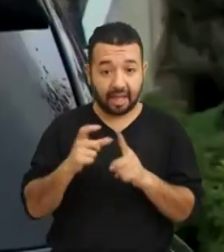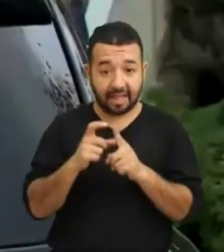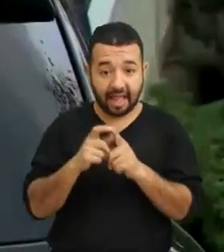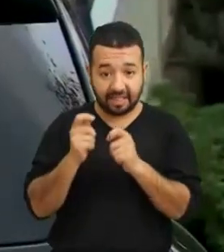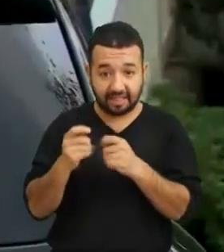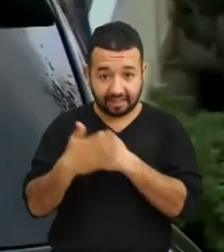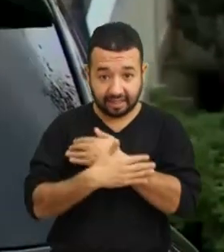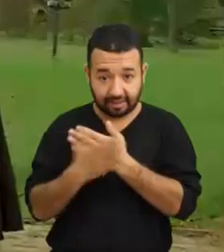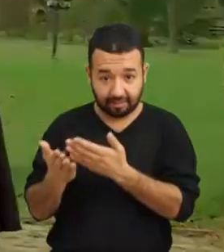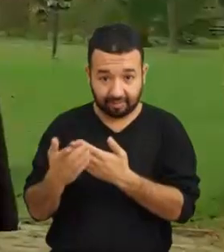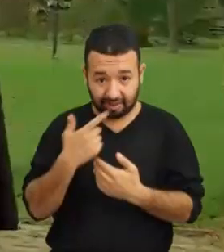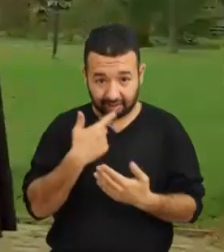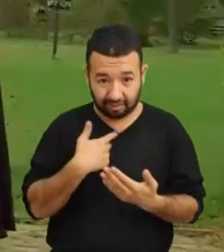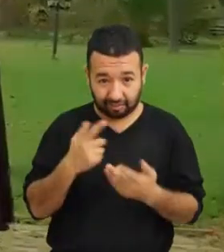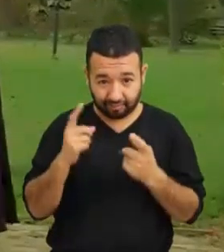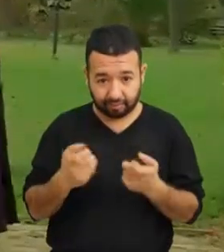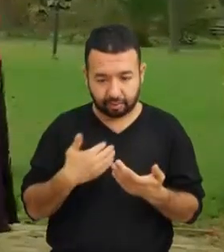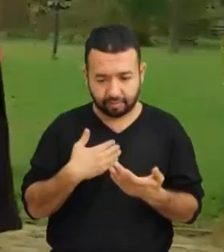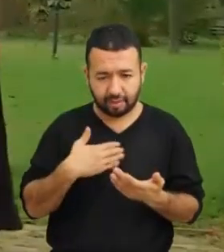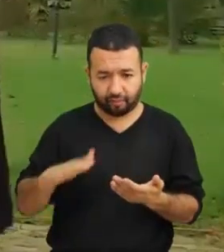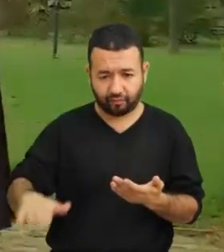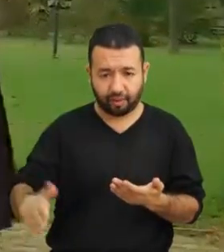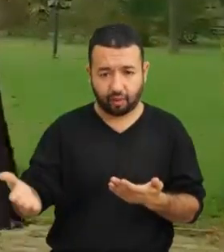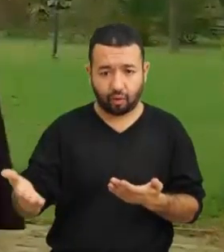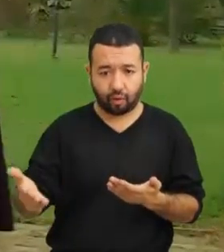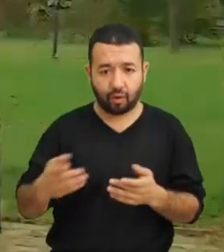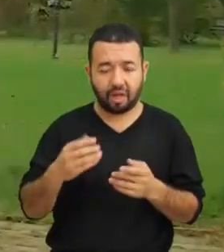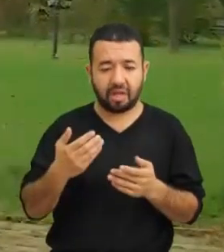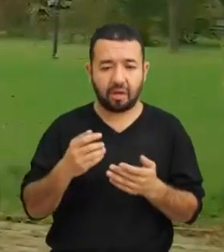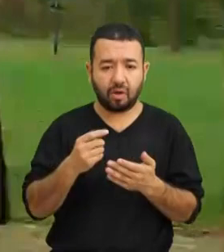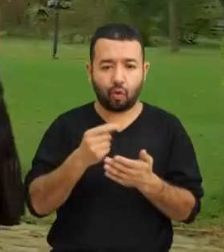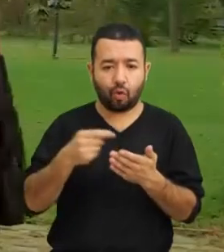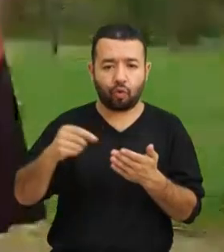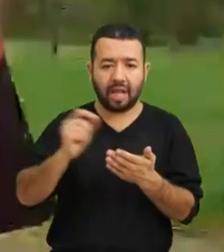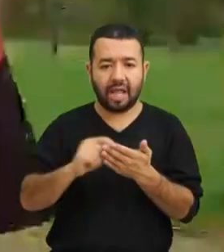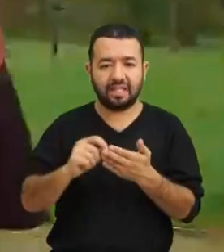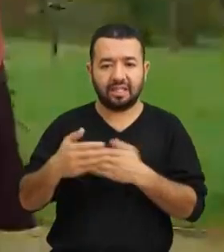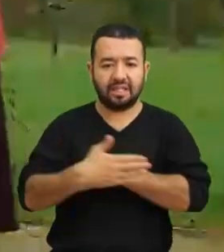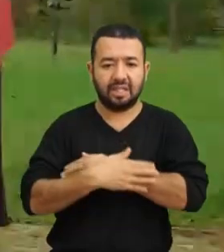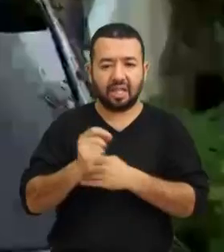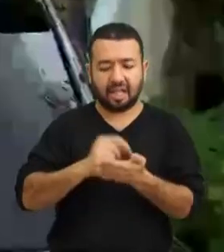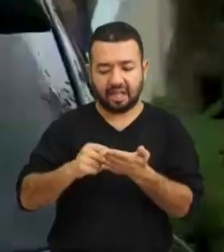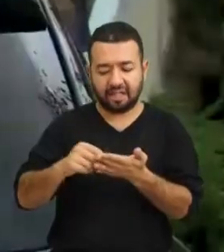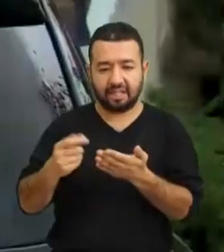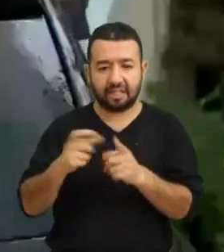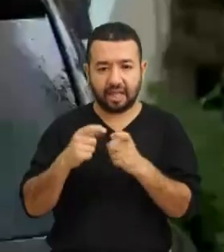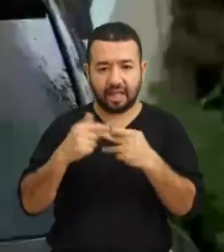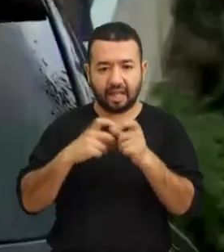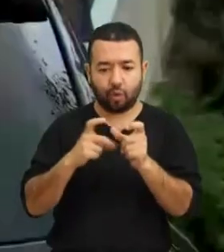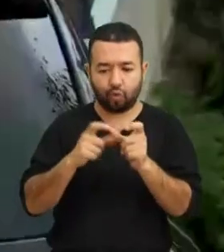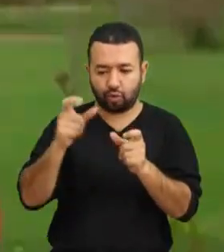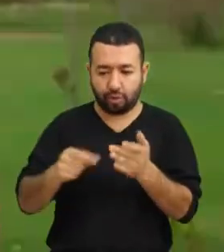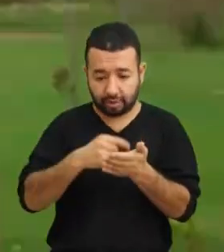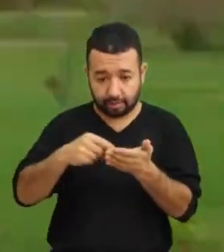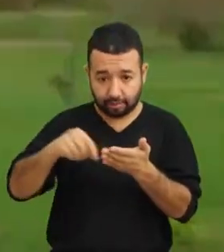mi yardımcı oluyor? Ne diyorsun sen ya? Bizim oğlanın güzel yazı dersi varmış neyin? Ona yardım ediyor işte. Allah Allah. Ya Şükrü yazı yazmayı